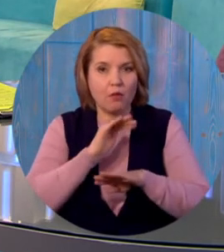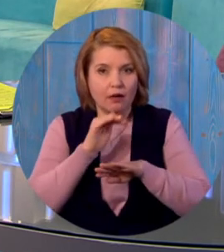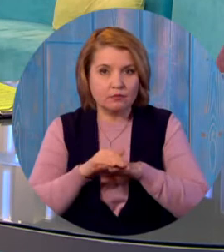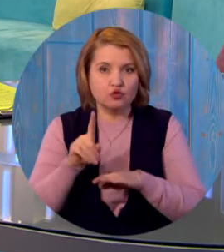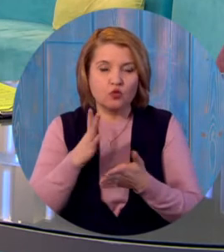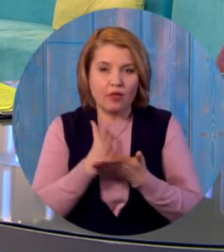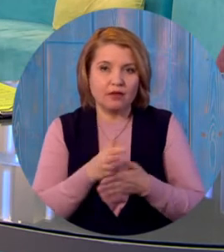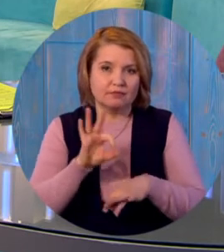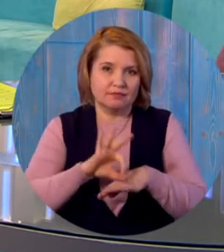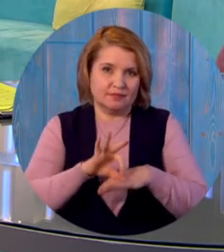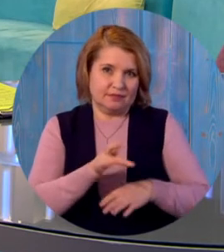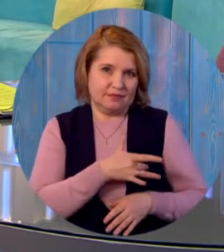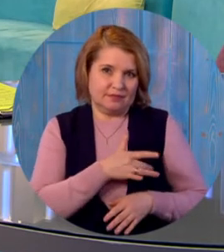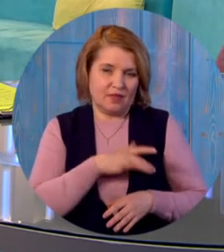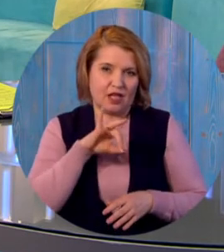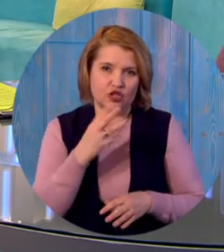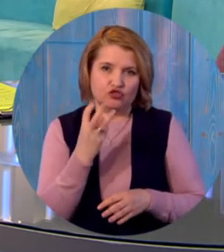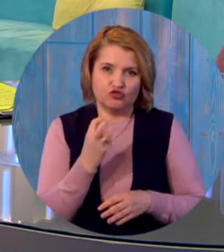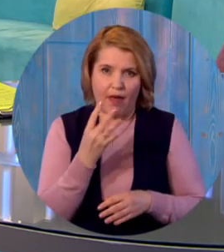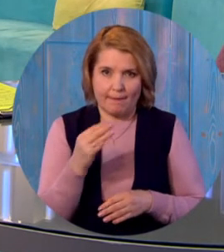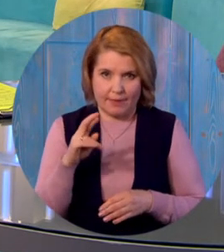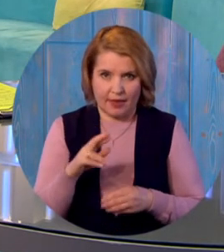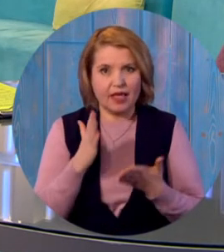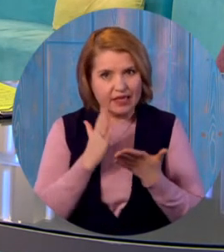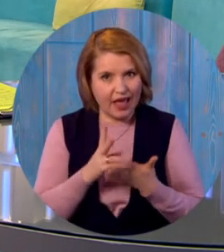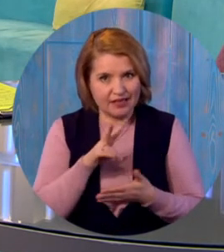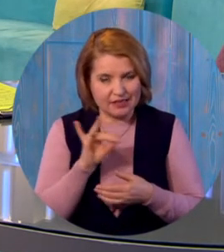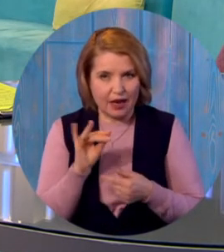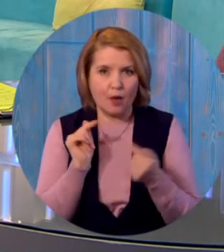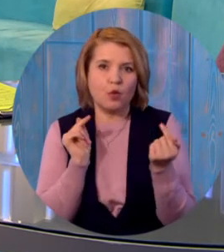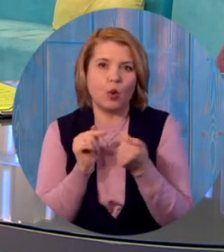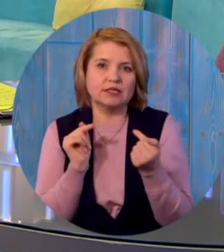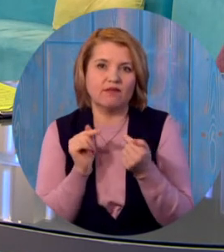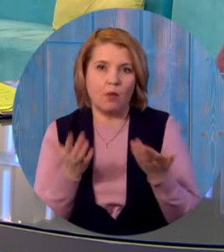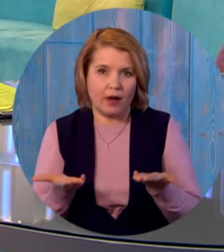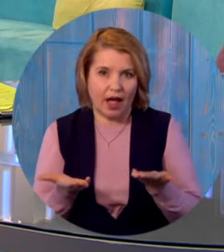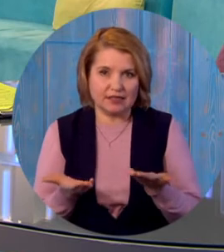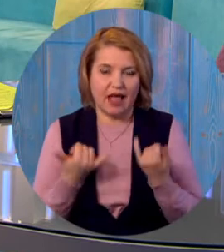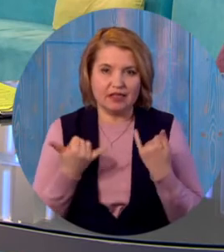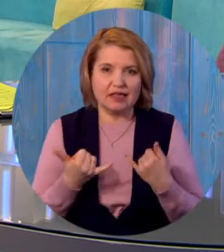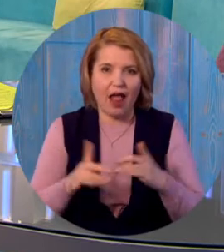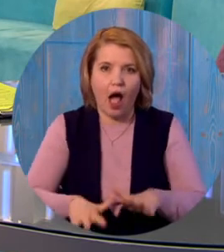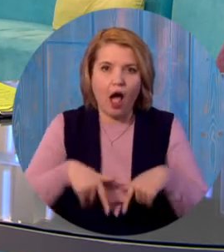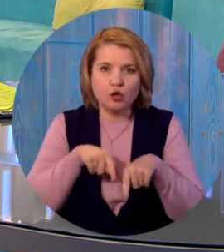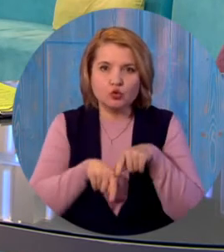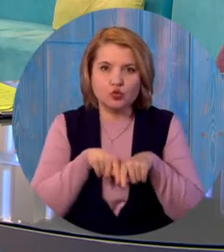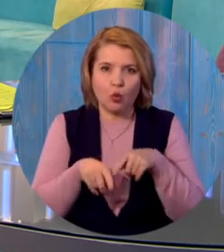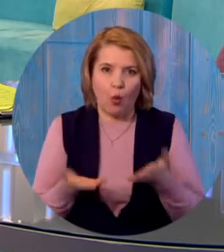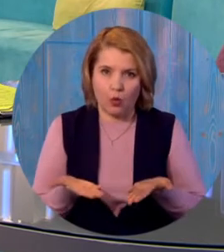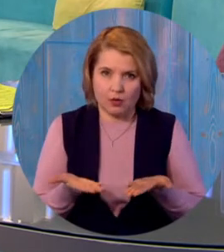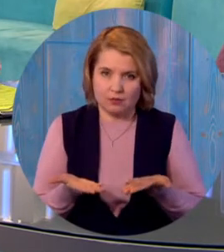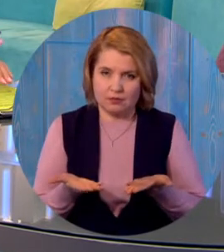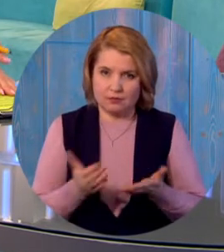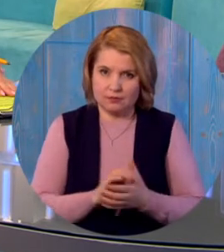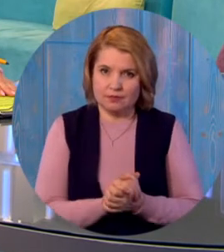заболевание сердца. Вообще противопоказания есть для компрессионного трикотажа для ношения, в частности для чулок? Лена, спасибо вам большое